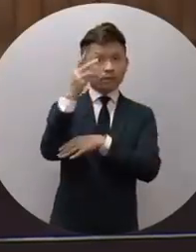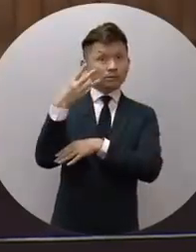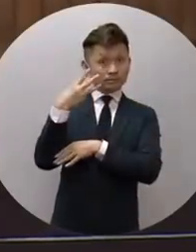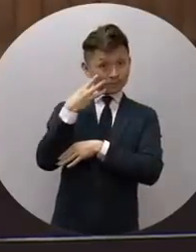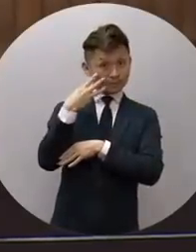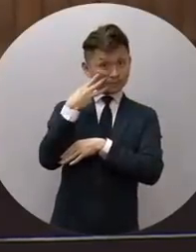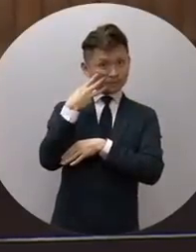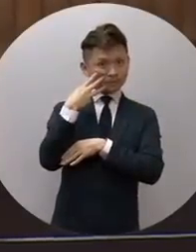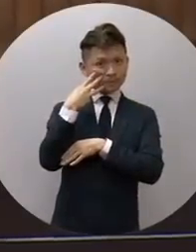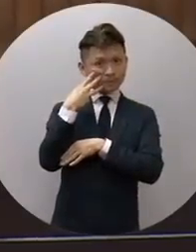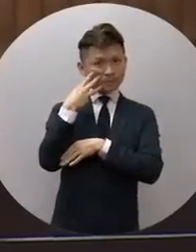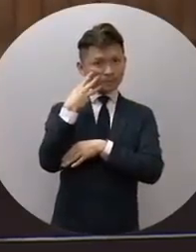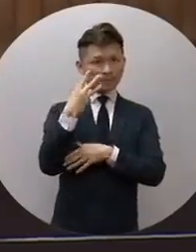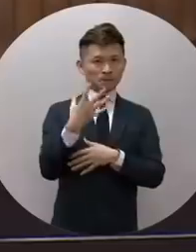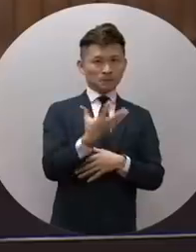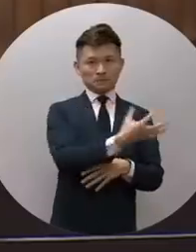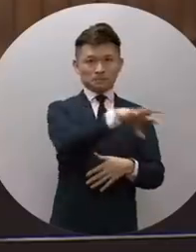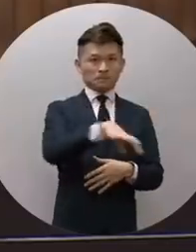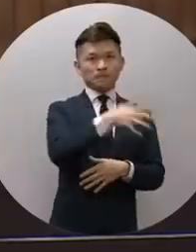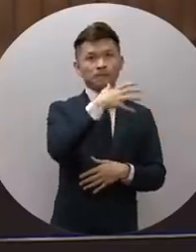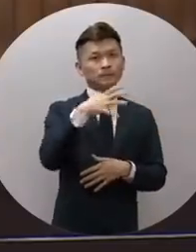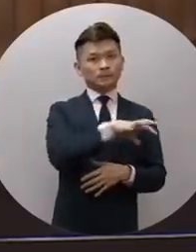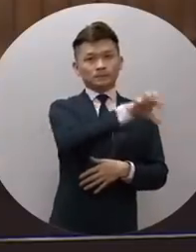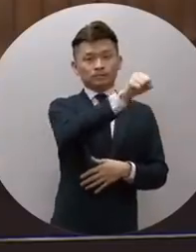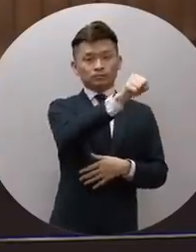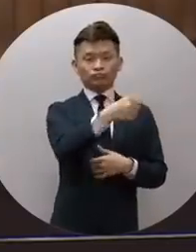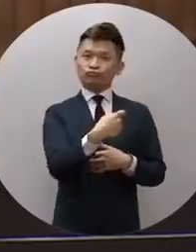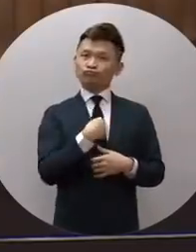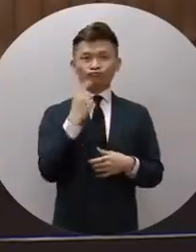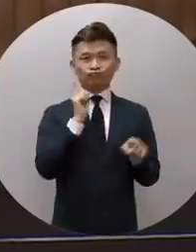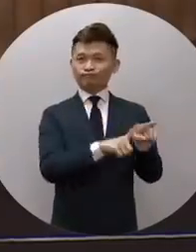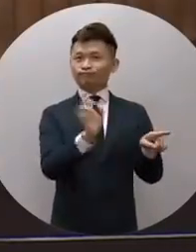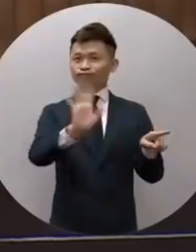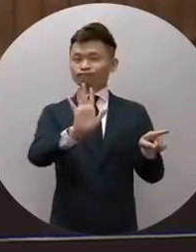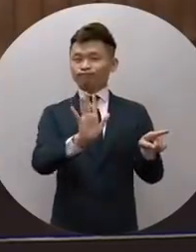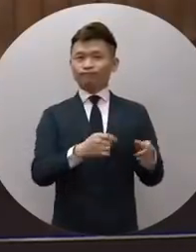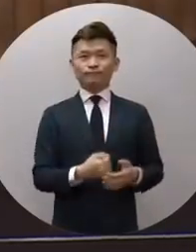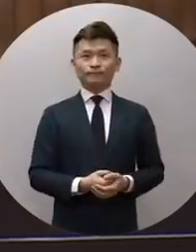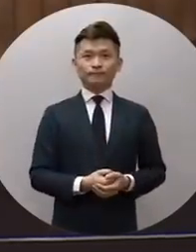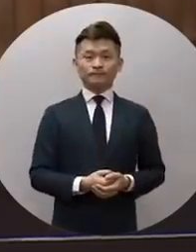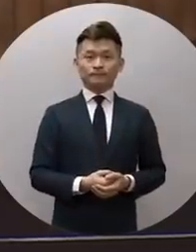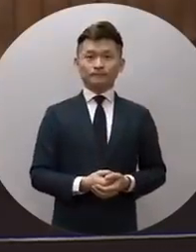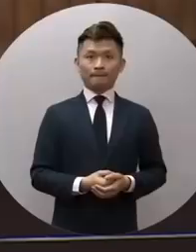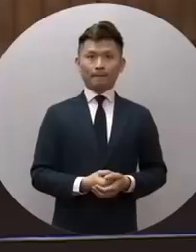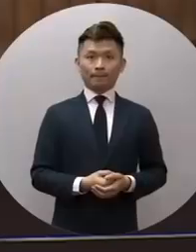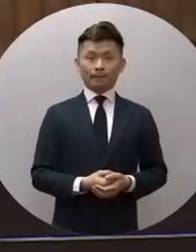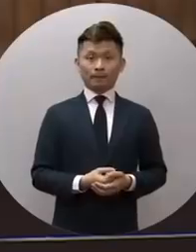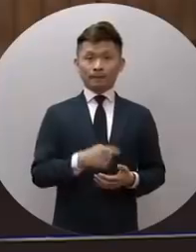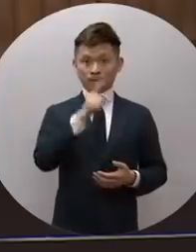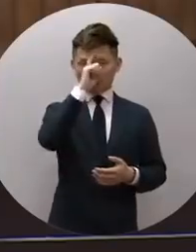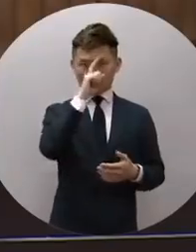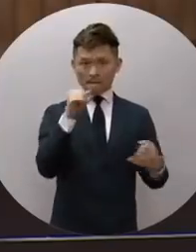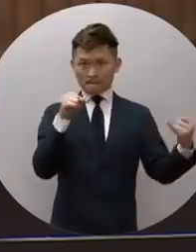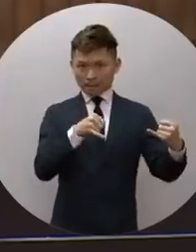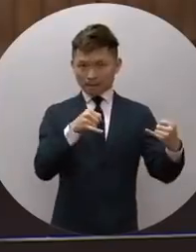上，集权政体对我们并没有吸引力。能够化敌为友，